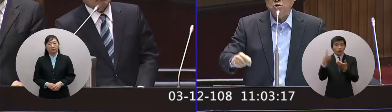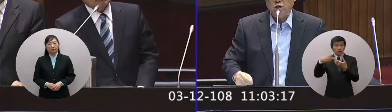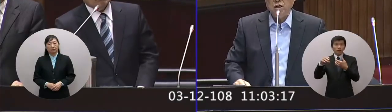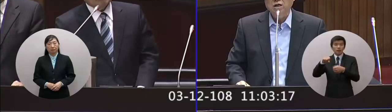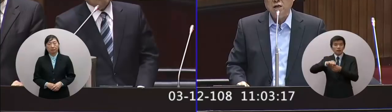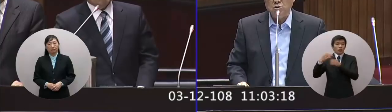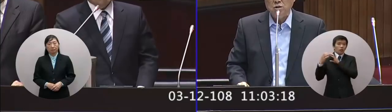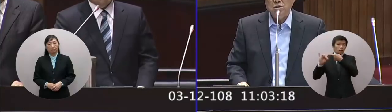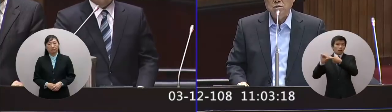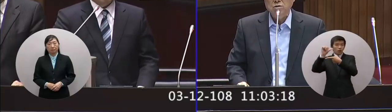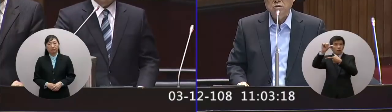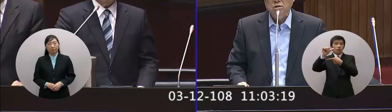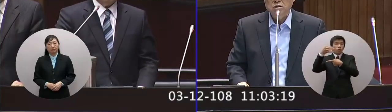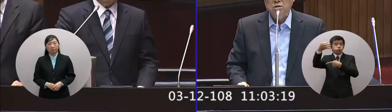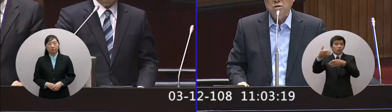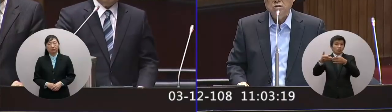5%的营业税课下去，